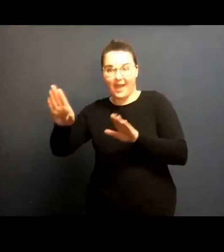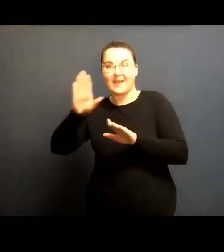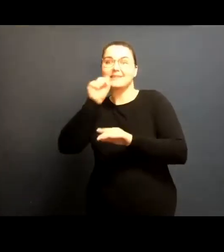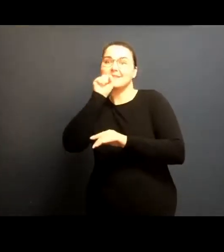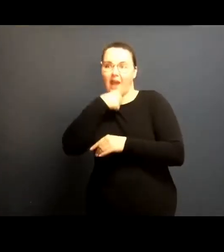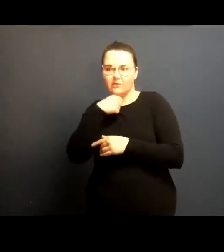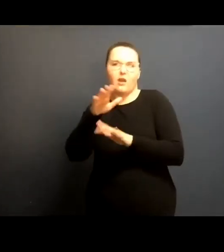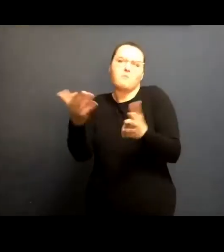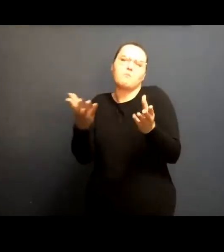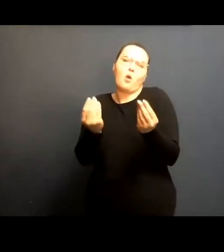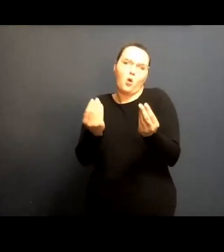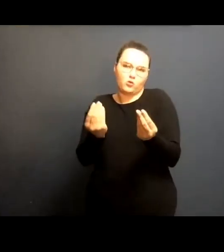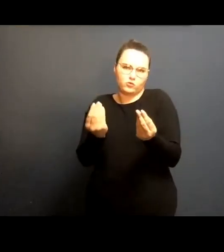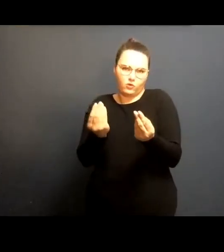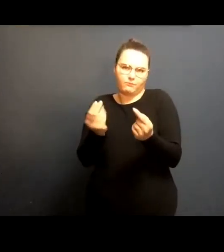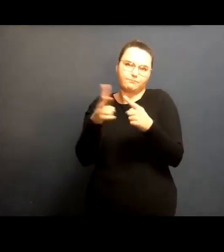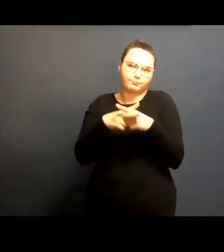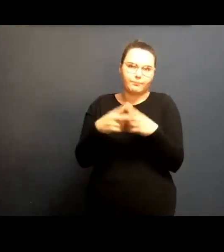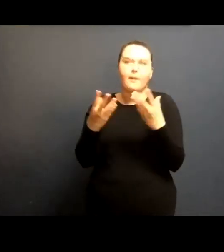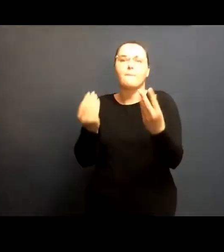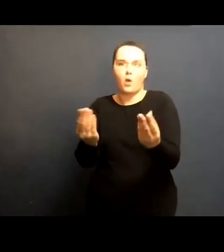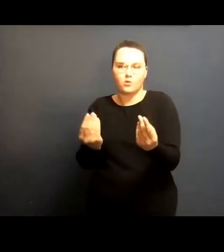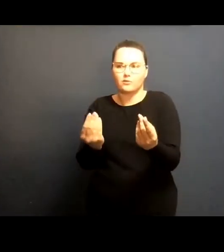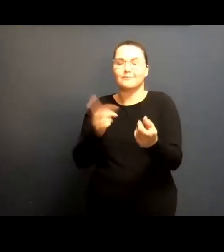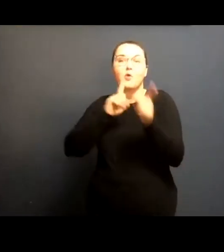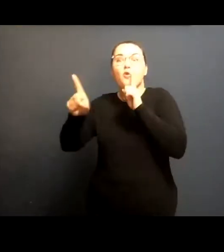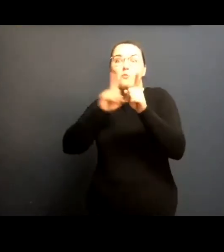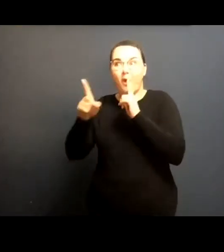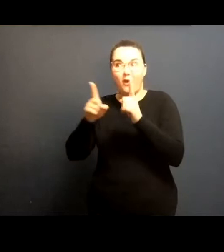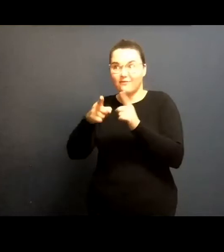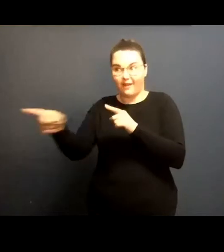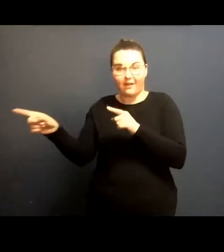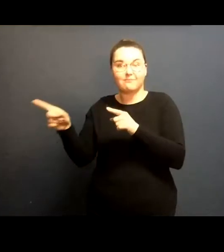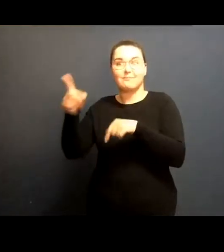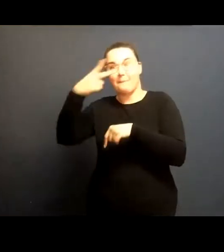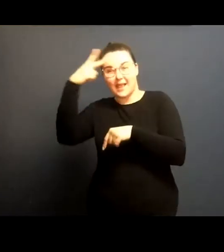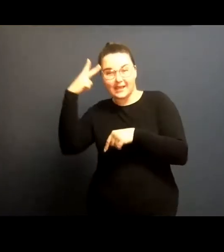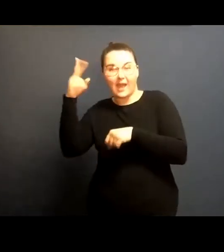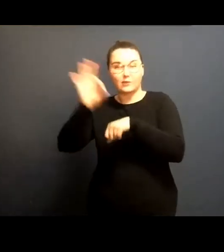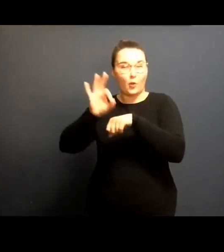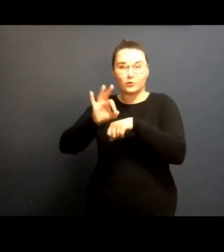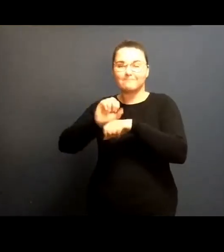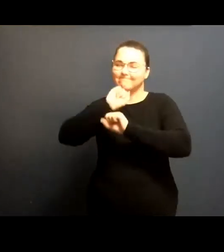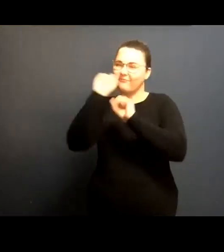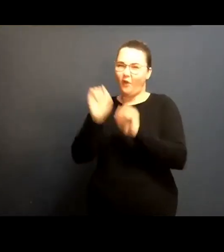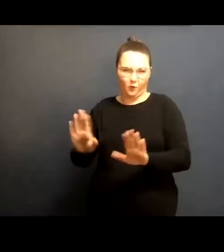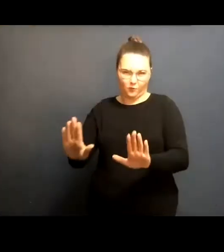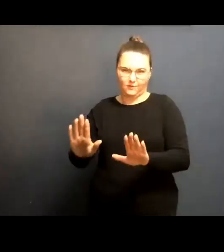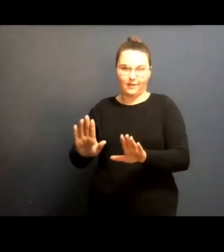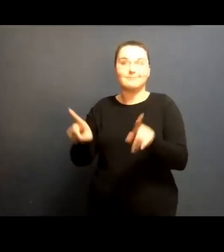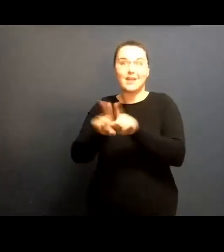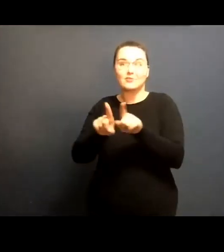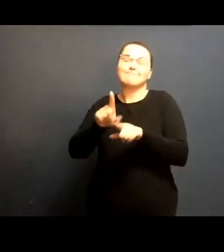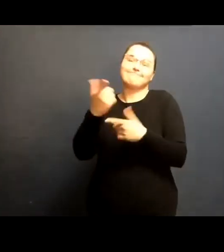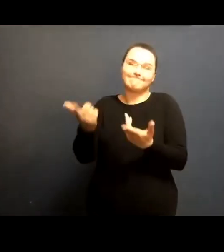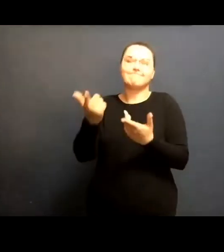No i nie rozmawiają o swoim życiu seksualnym z personelem medycznym. No nic dziwnego, bo ten personek lekceważy te potrzeby. I